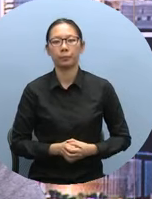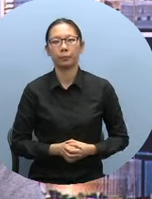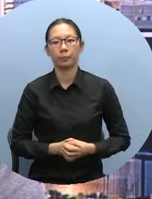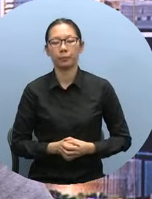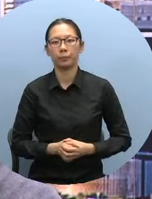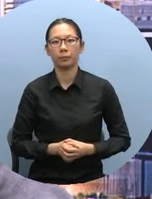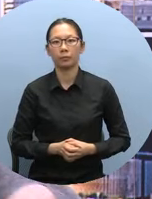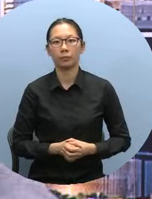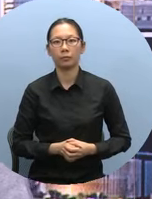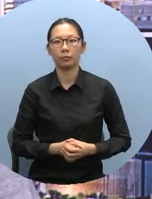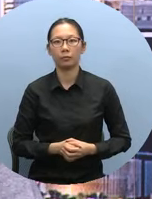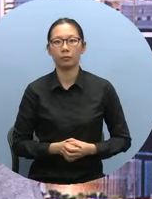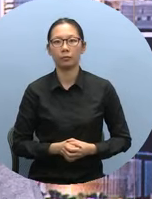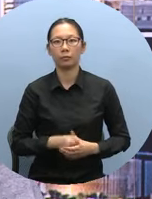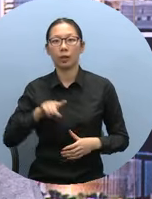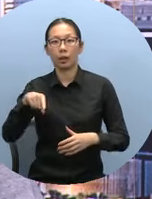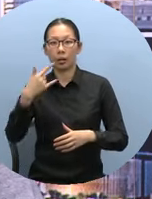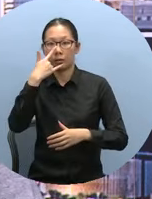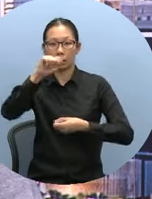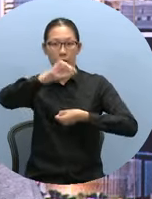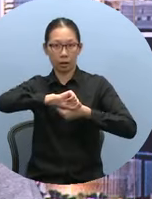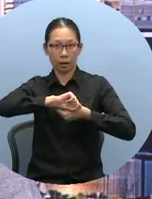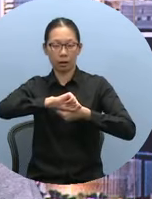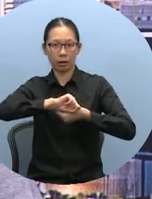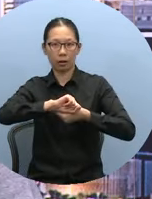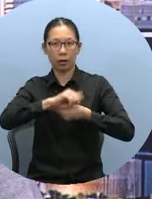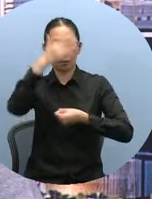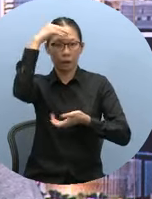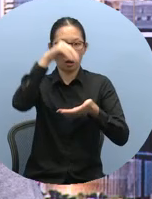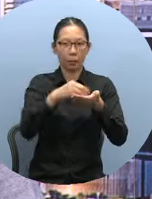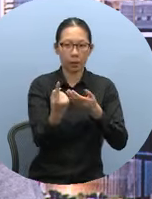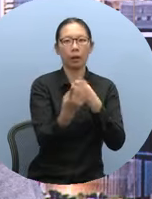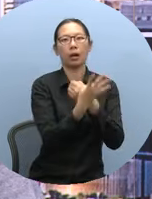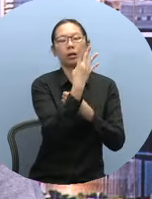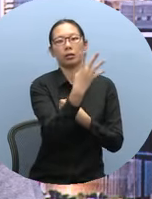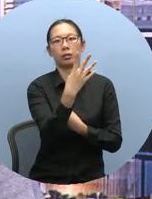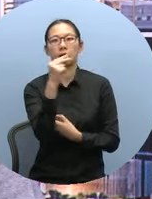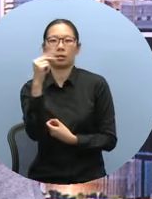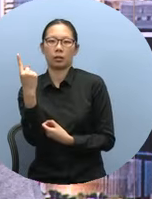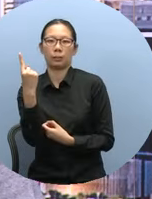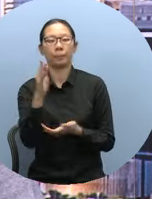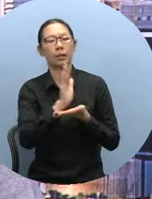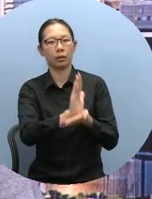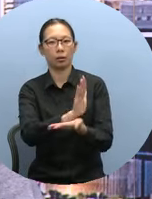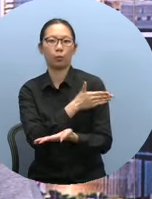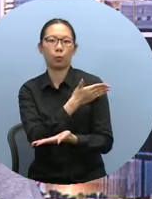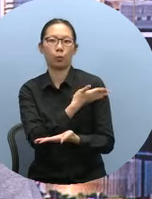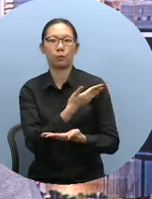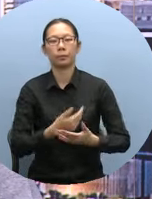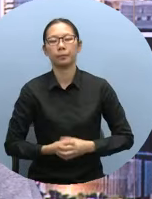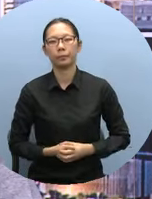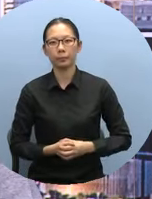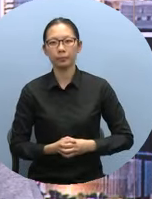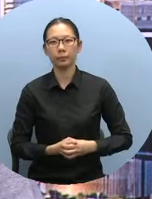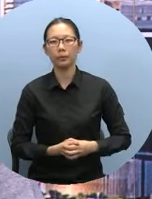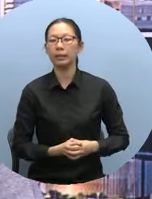是我們多了一宗個案呢，就是4471呢，就是一個印傭來的。他呢就是